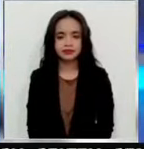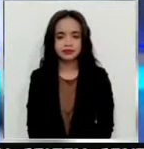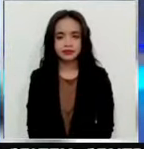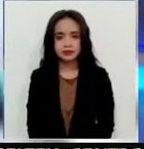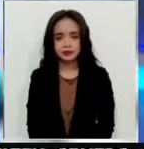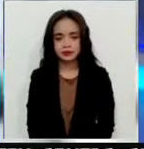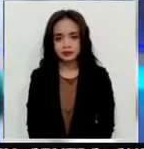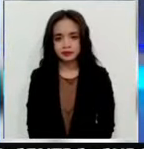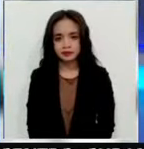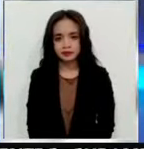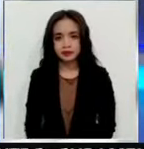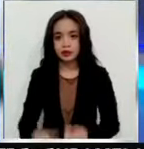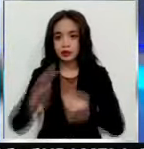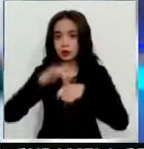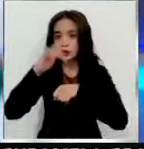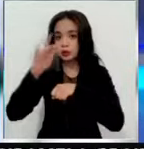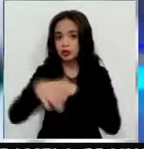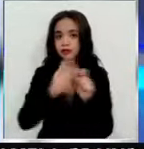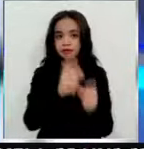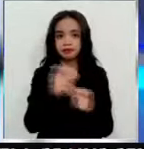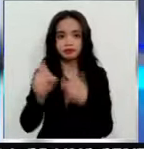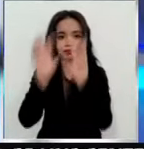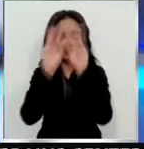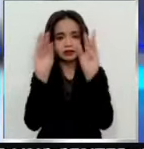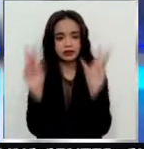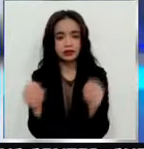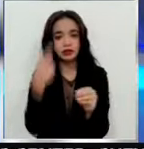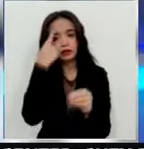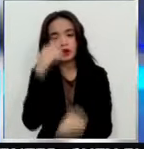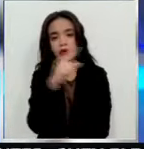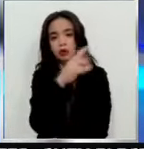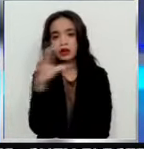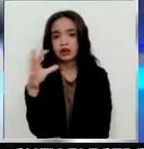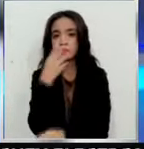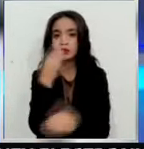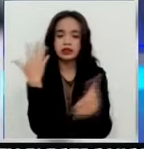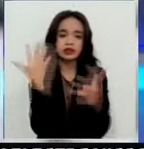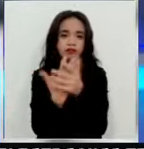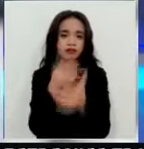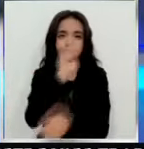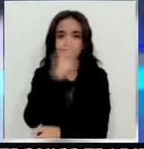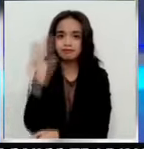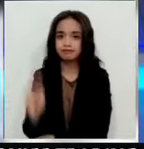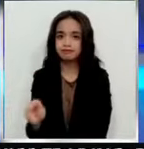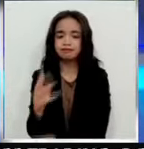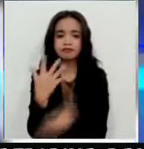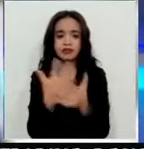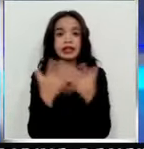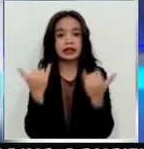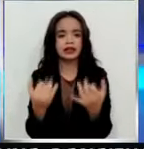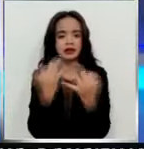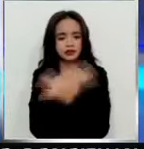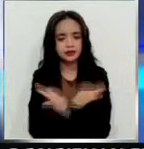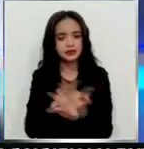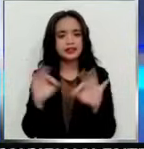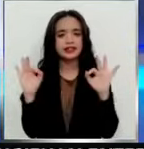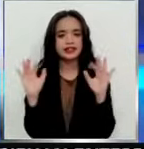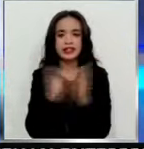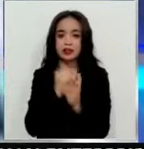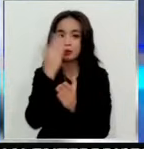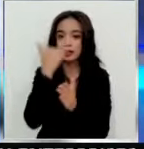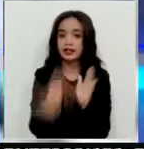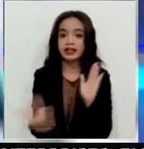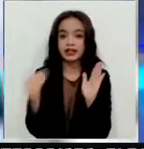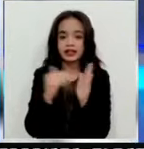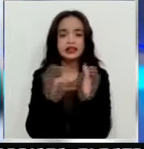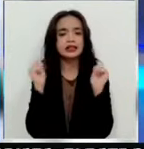Maaga ang pamasko sa mahigit 100 nakulong sa Manila City Jail. Pinalaya na sila, kaya muling nakapiling ang mga